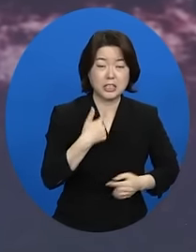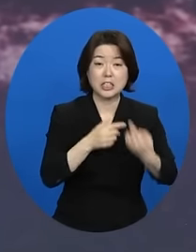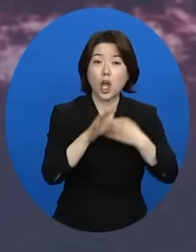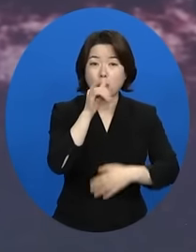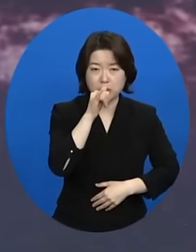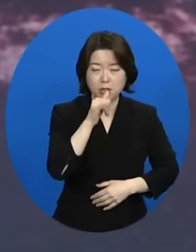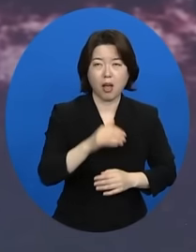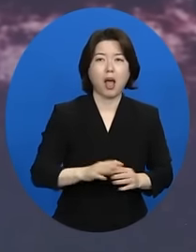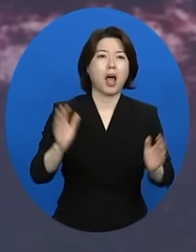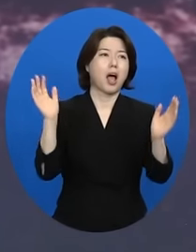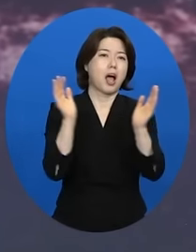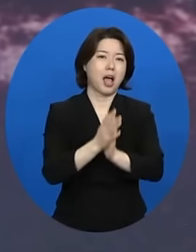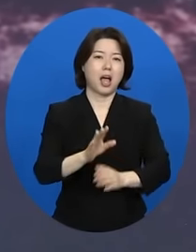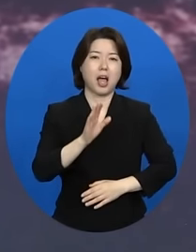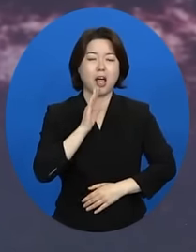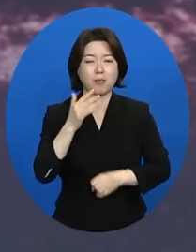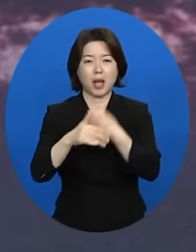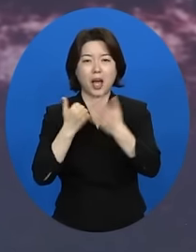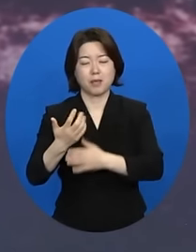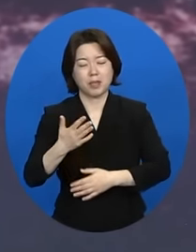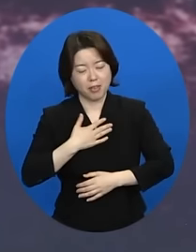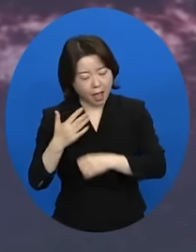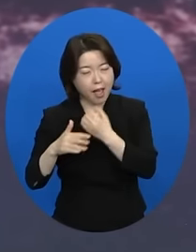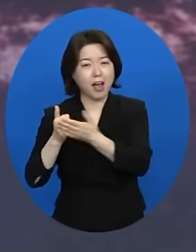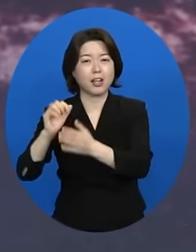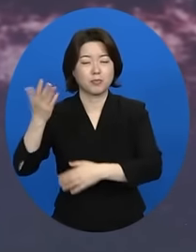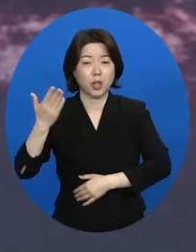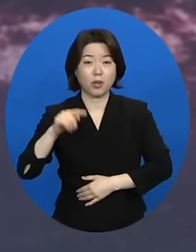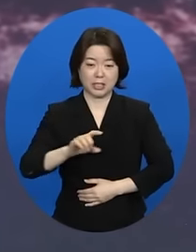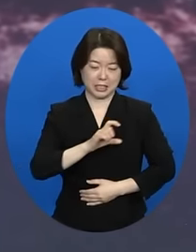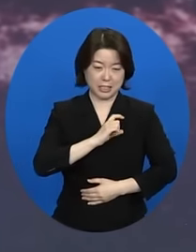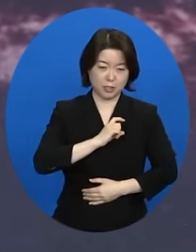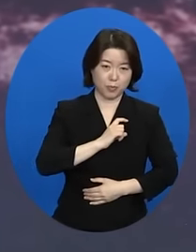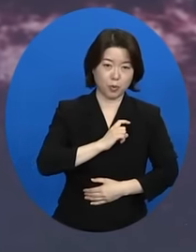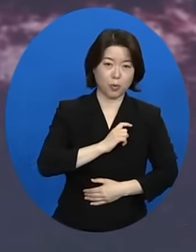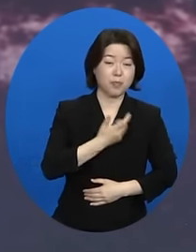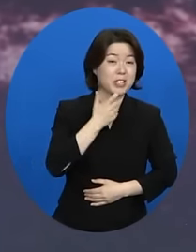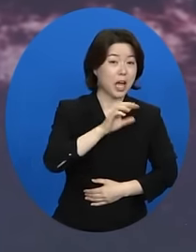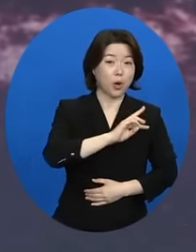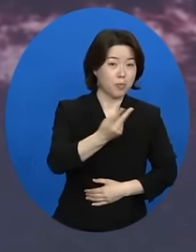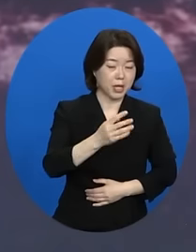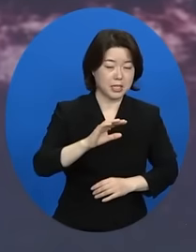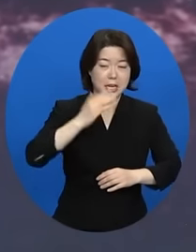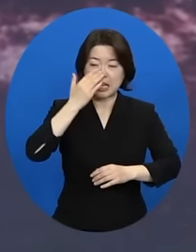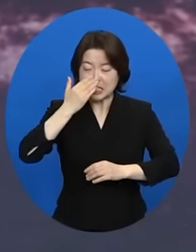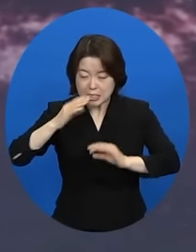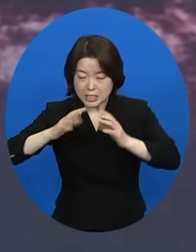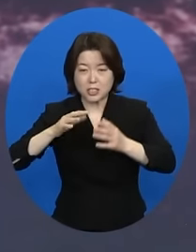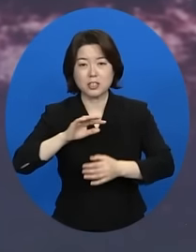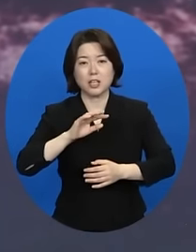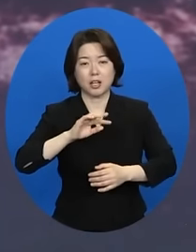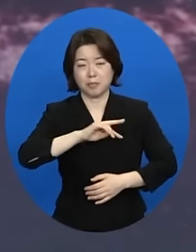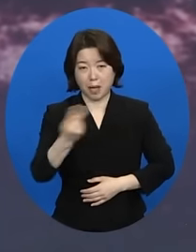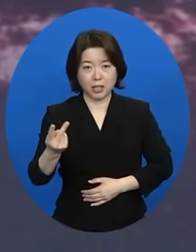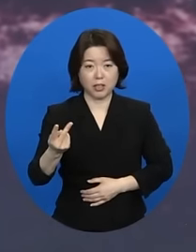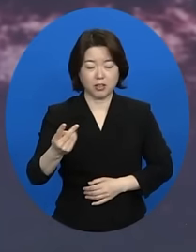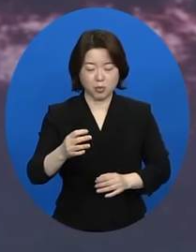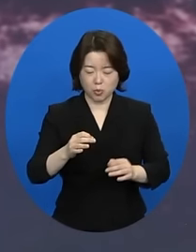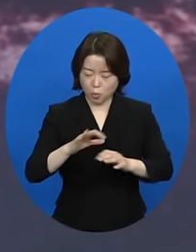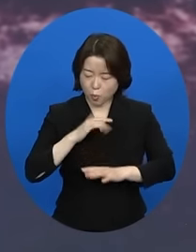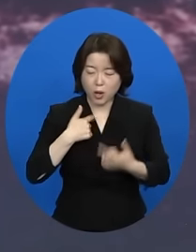하면서 아 이제 정말 하나님이 나의 하나님이시고 그 이름도 이스라엘로 바뀌는 놀라운 체험을